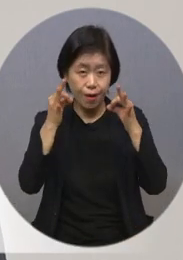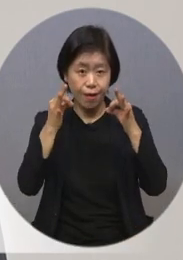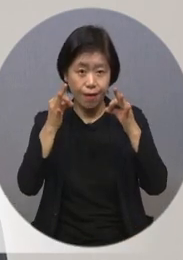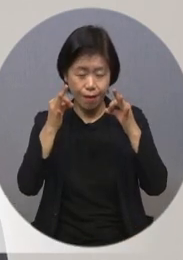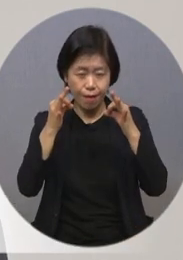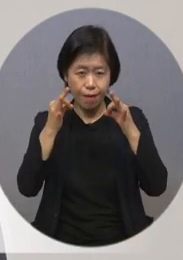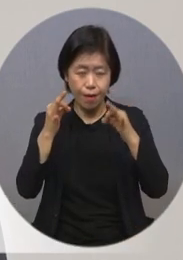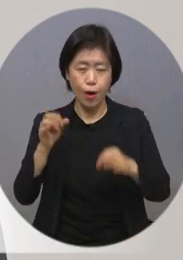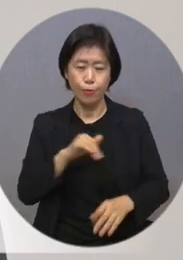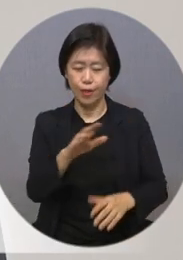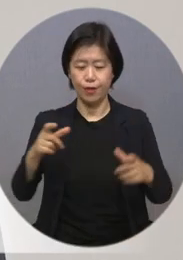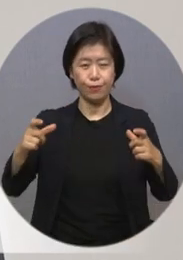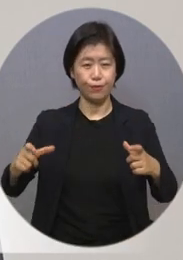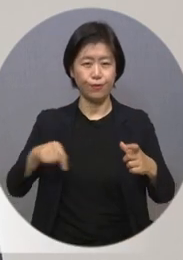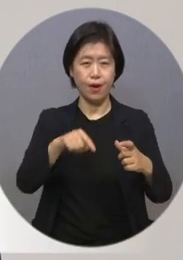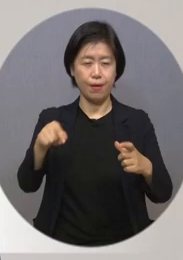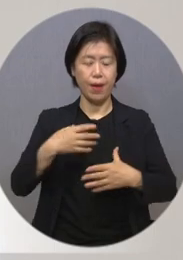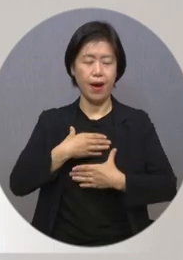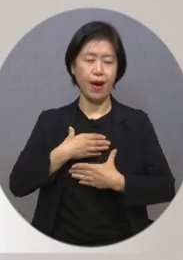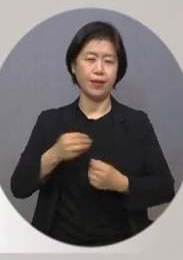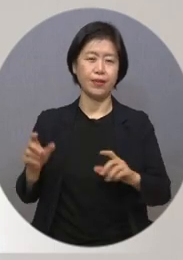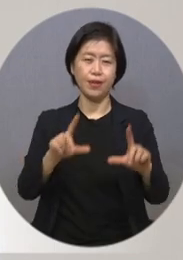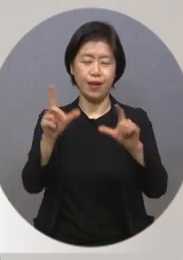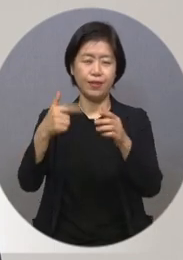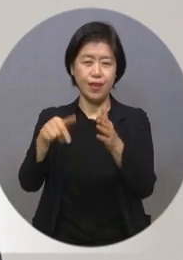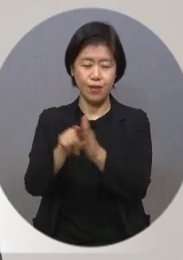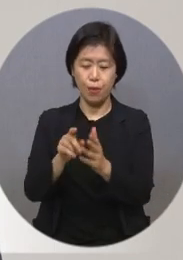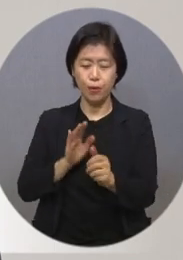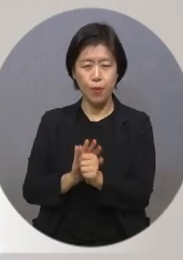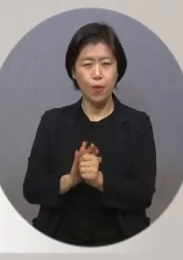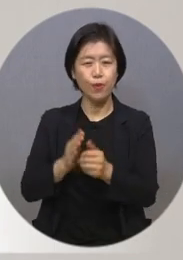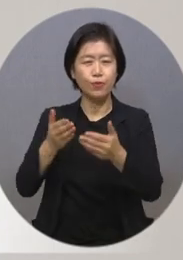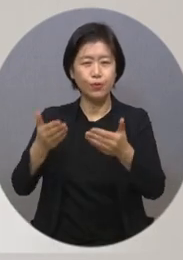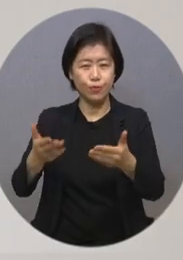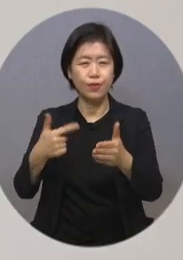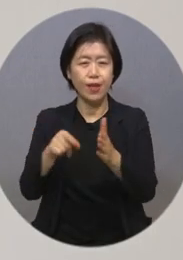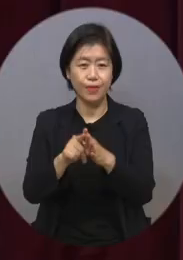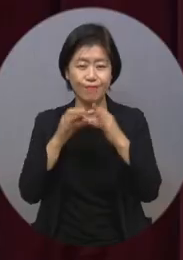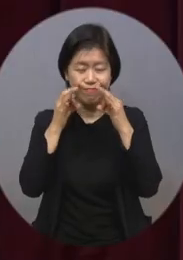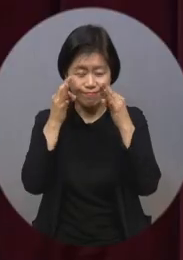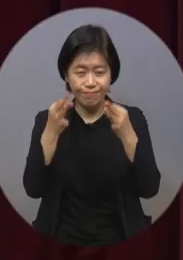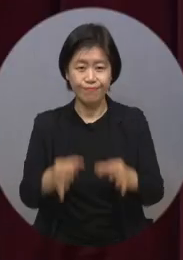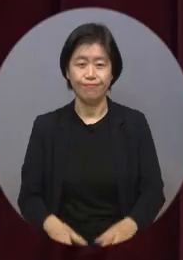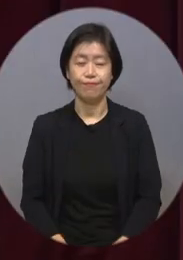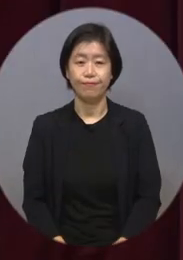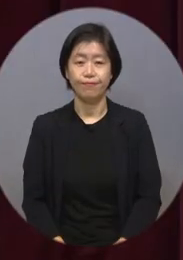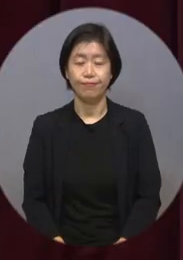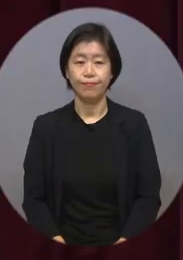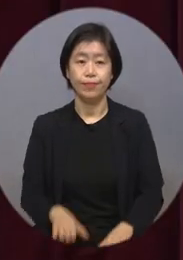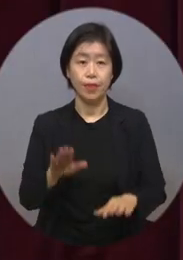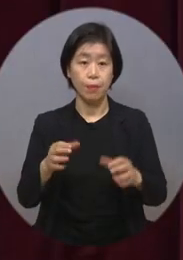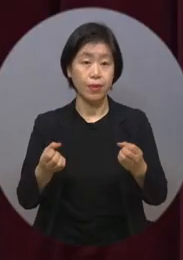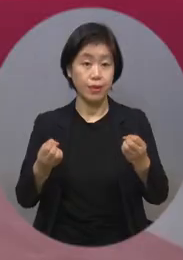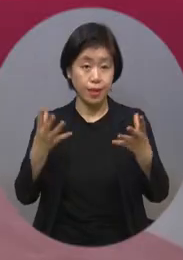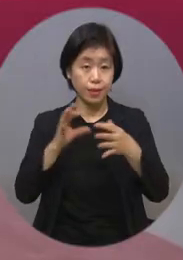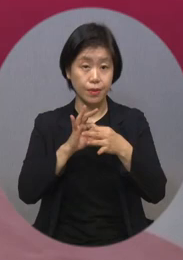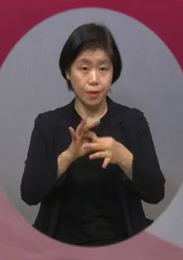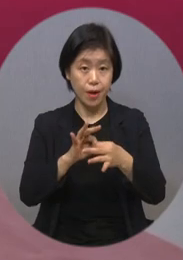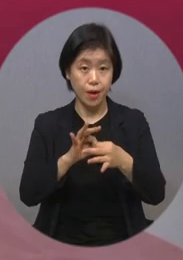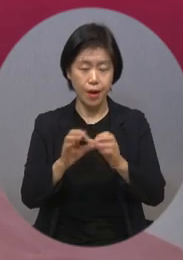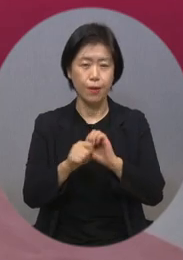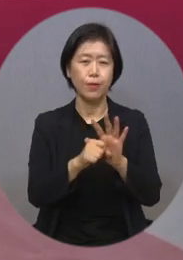국민들의 안녕을 위해서 저희들이 도움을 줄 수 있는 그런 단체가 되도록 더욱 노력하겠습니다. 이번 행사를 통해